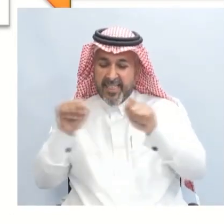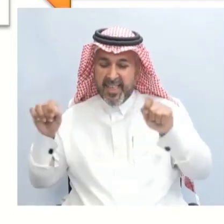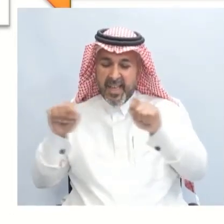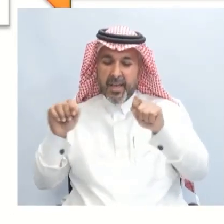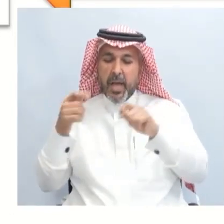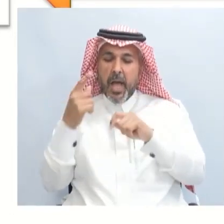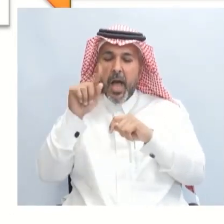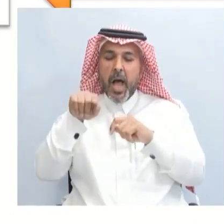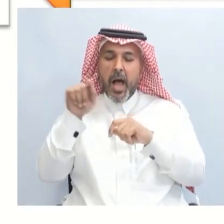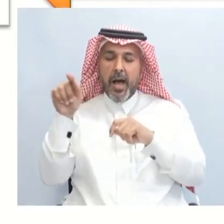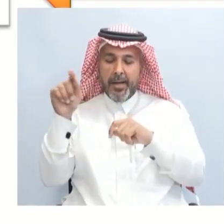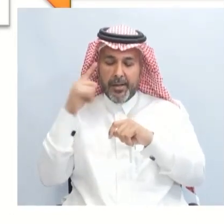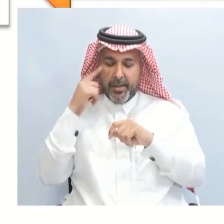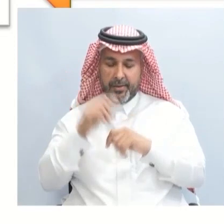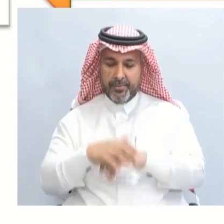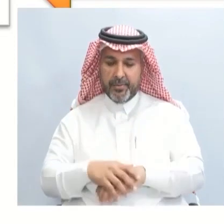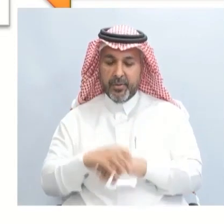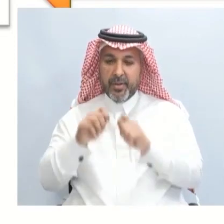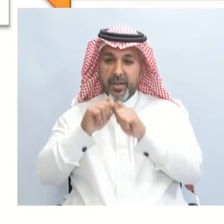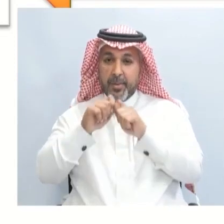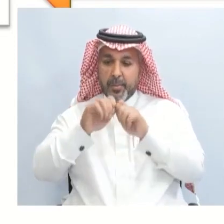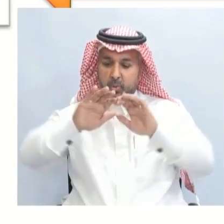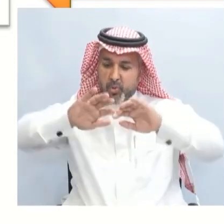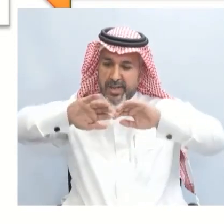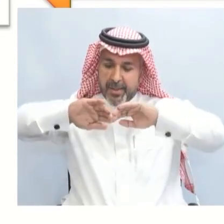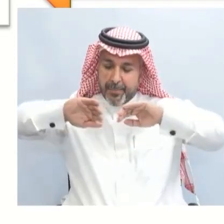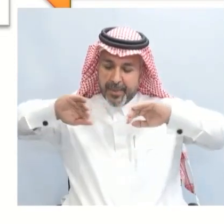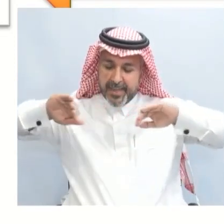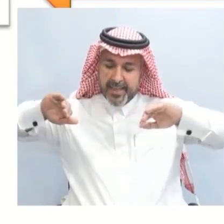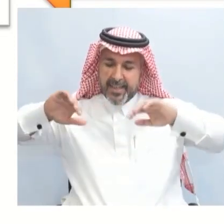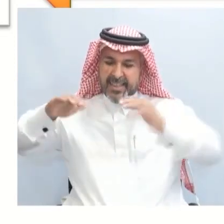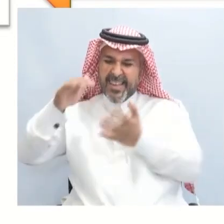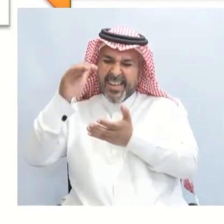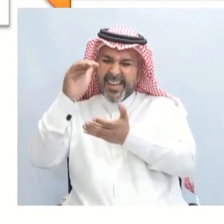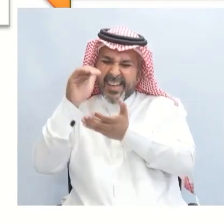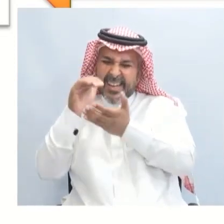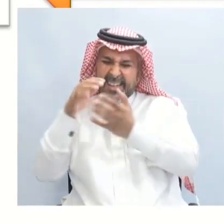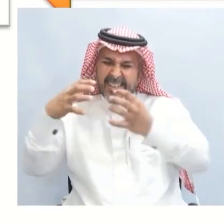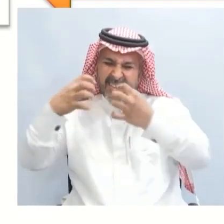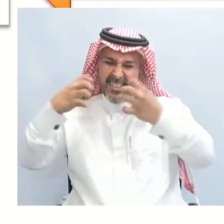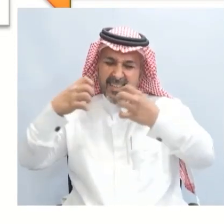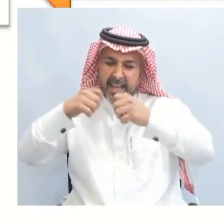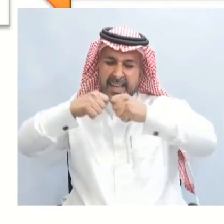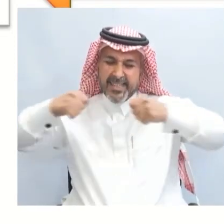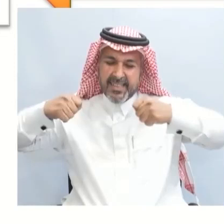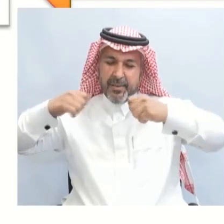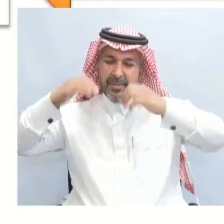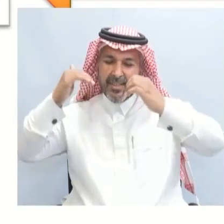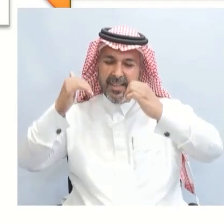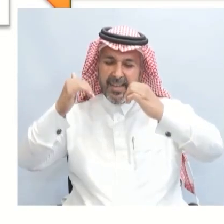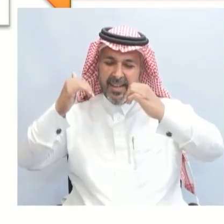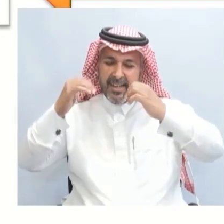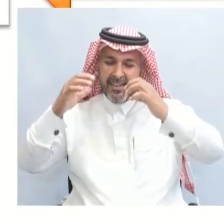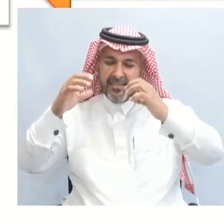نقصان في ماذا نقصان في قوه التجاذب بمعنى تزداد المسافه تقل قوه الجذب اذا